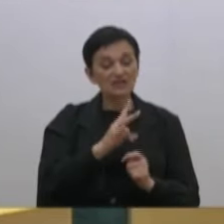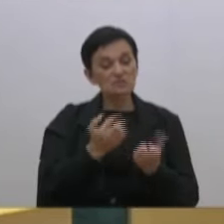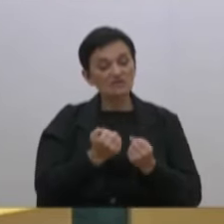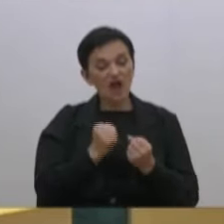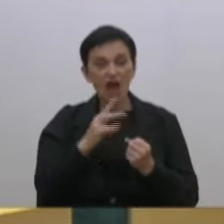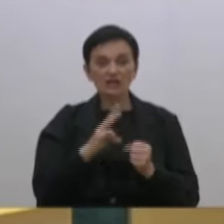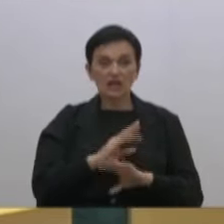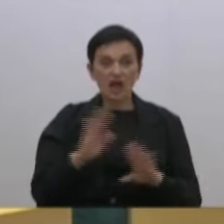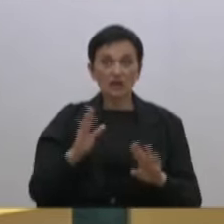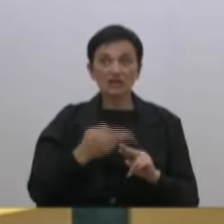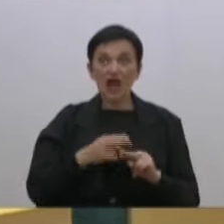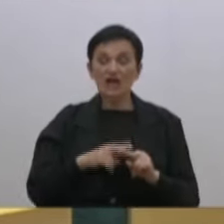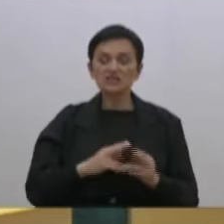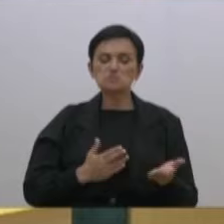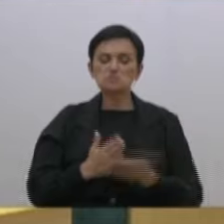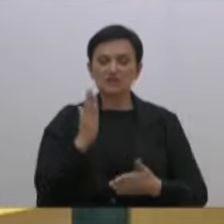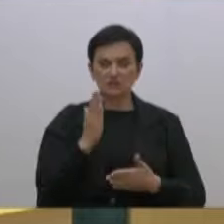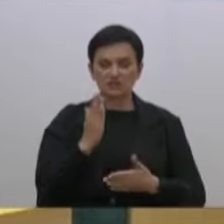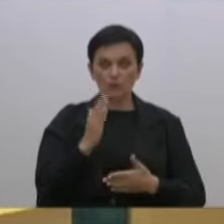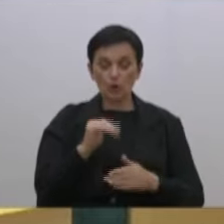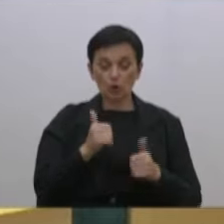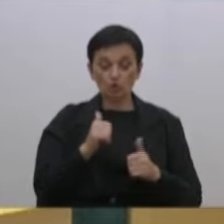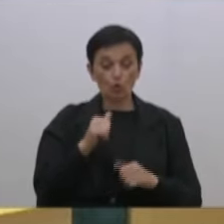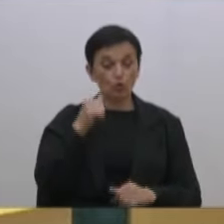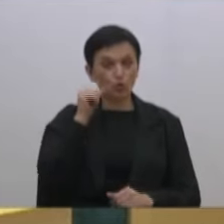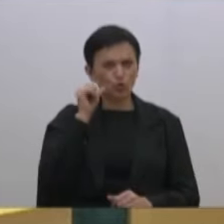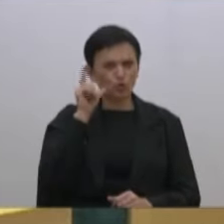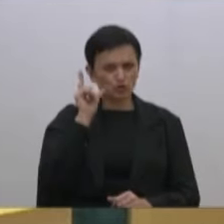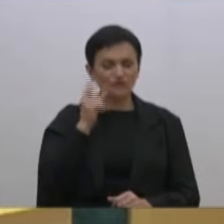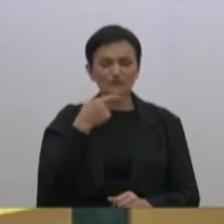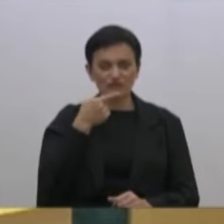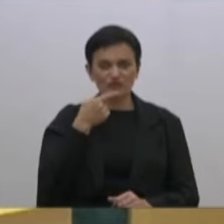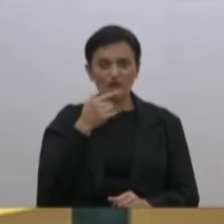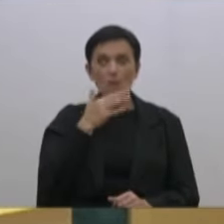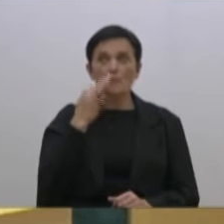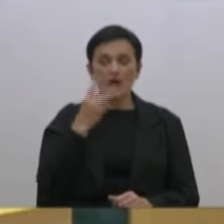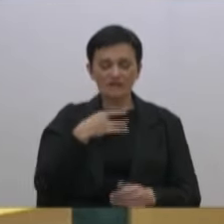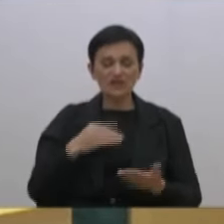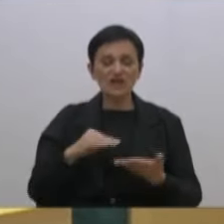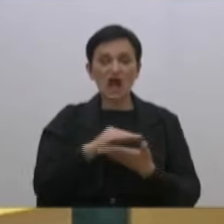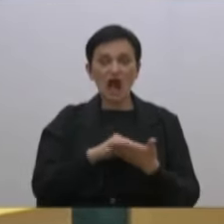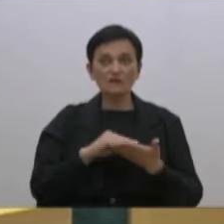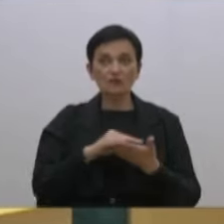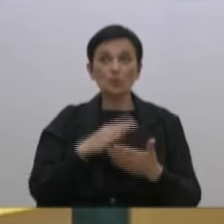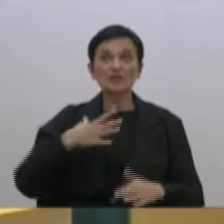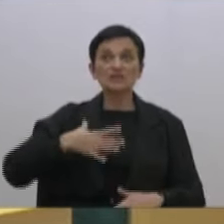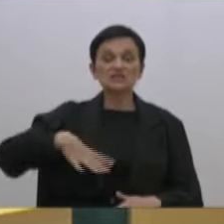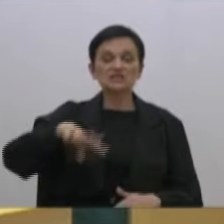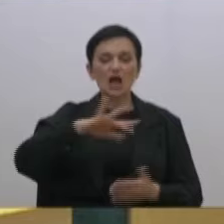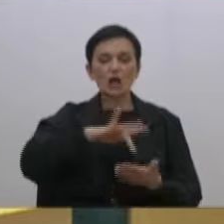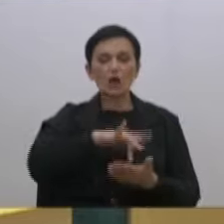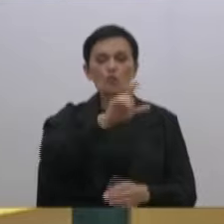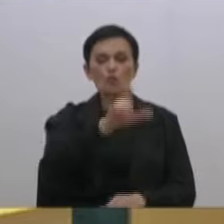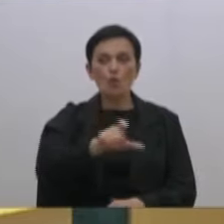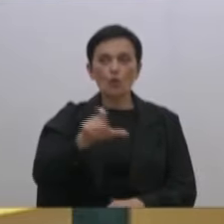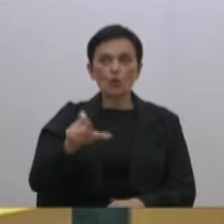არა. ეს არის პრინციპი. ისევე როგორც გუშინ თუ გუშინ წინ თქვიდა, ბევრჯერ გავიმეორებ. საქართველოს